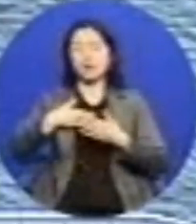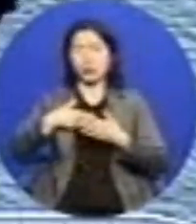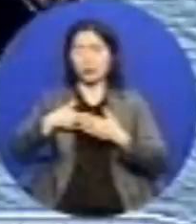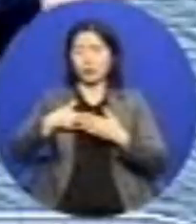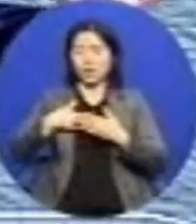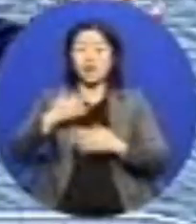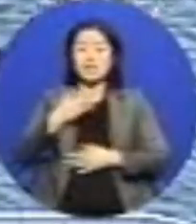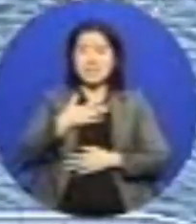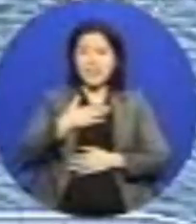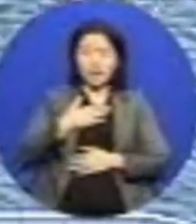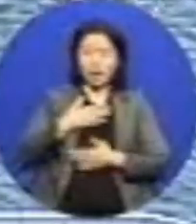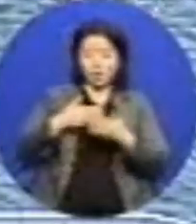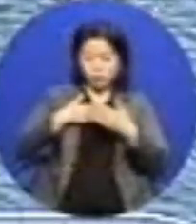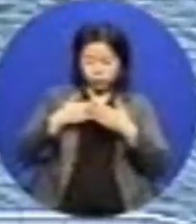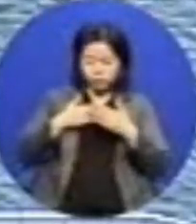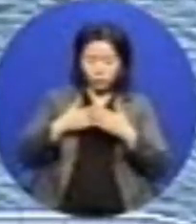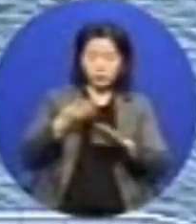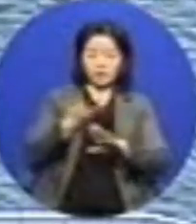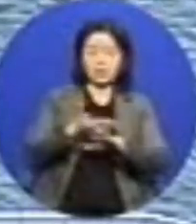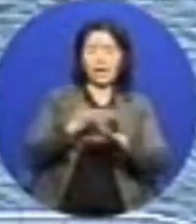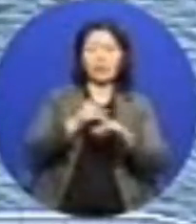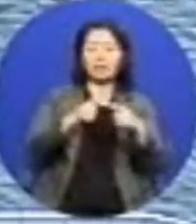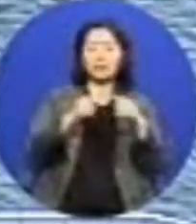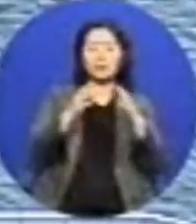다른 교회 가고 싶어 할 정도록